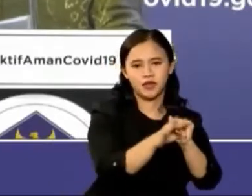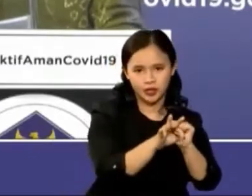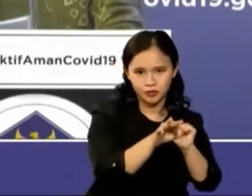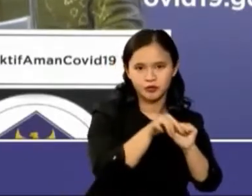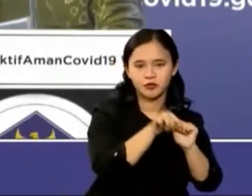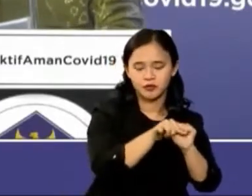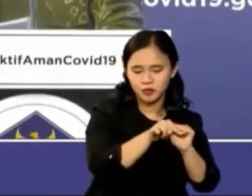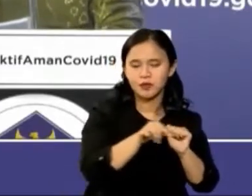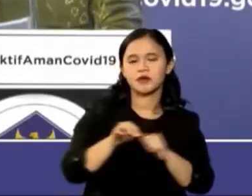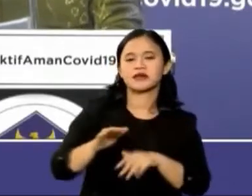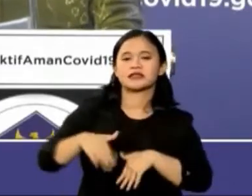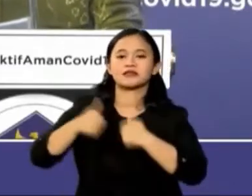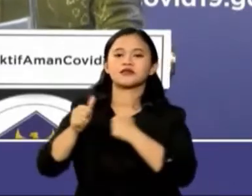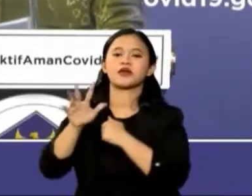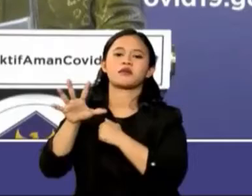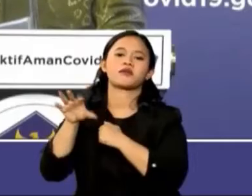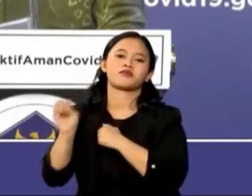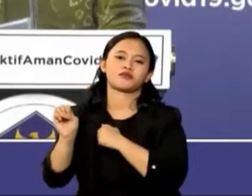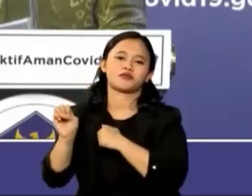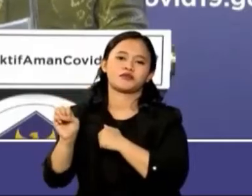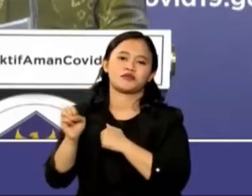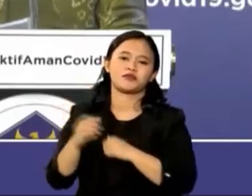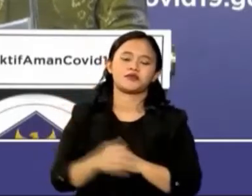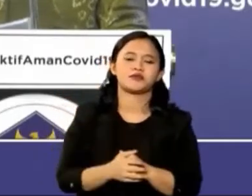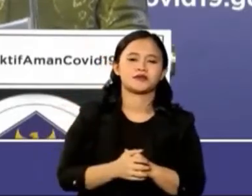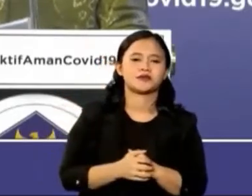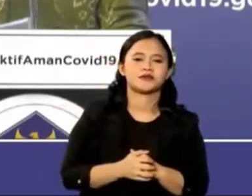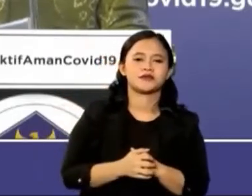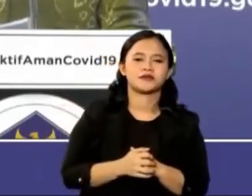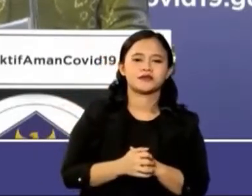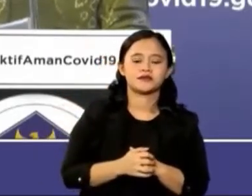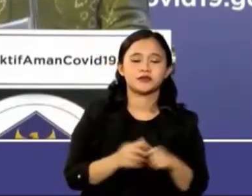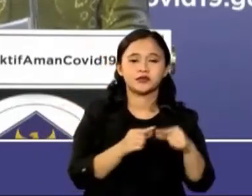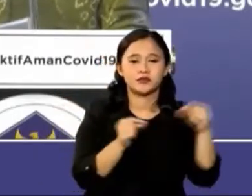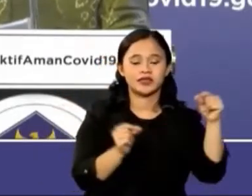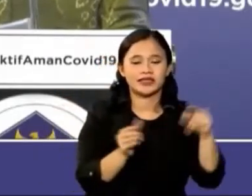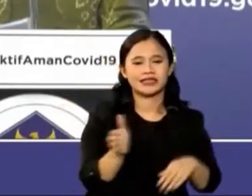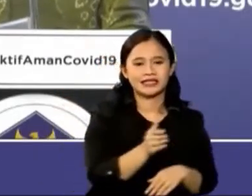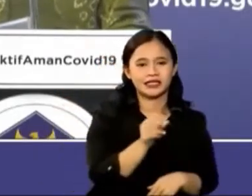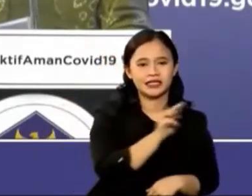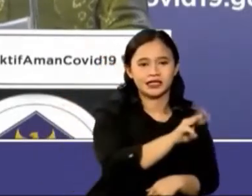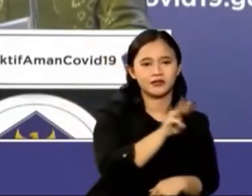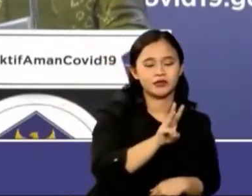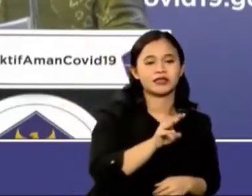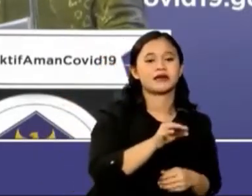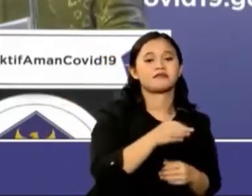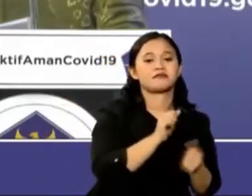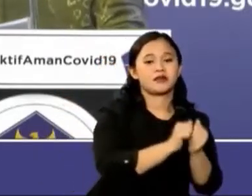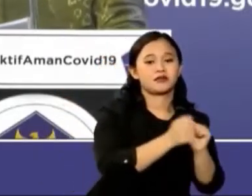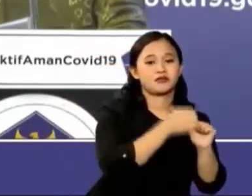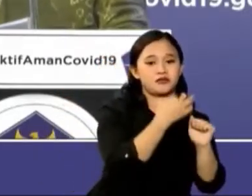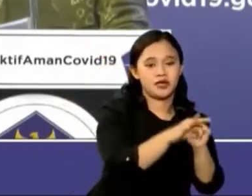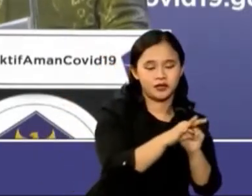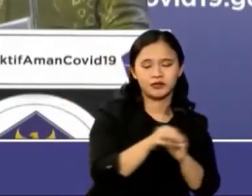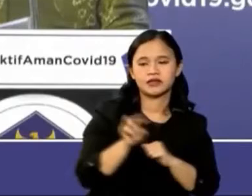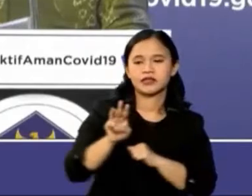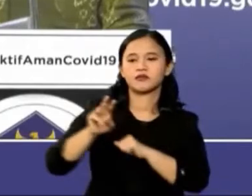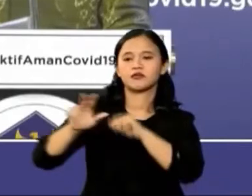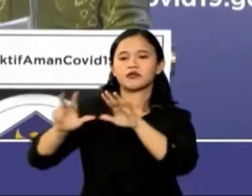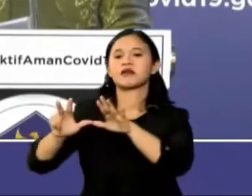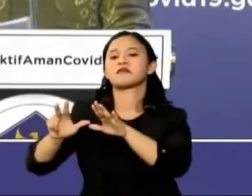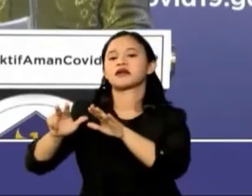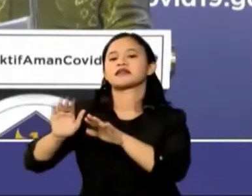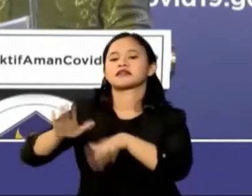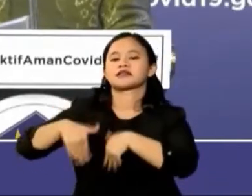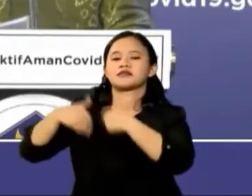sembuh. Kemudian Sumatera Selatan, 33 kasus baru, 38 sembuh. Nusa